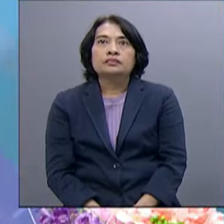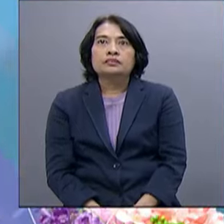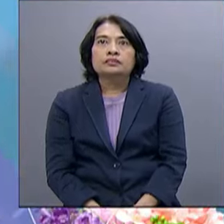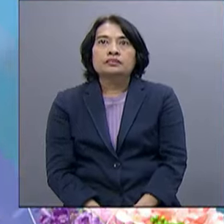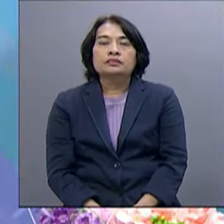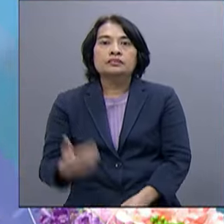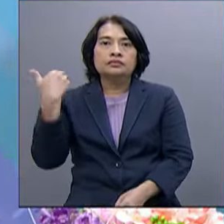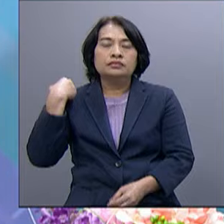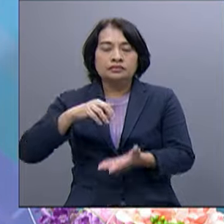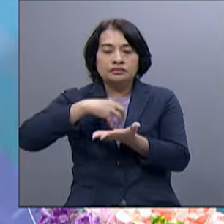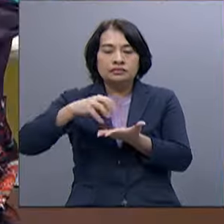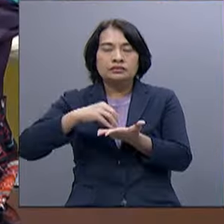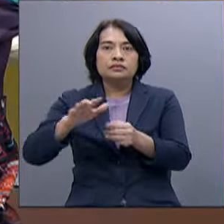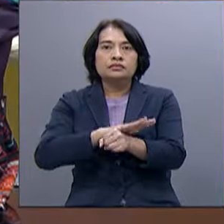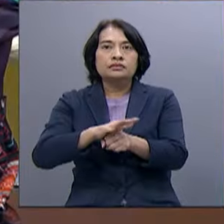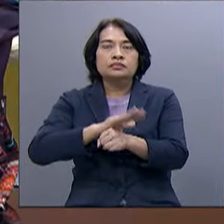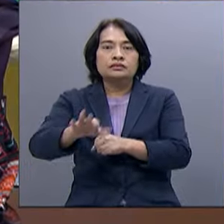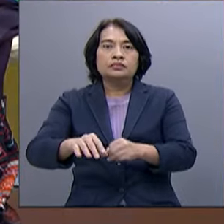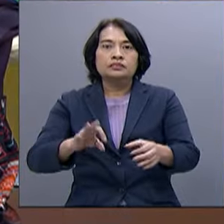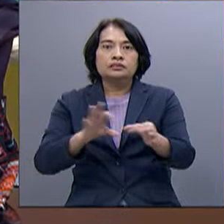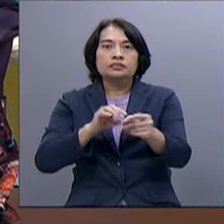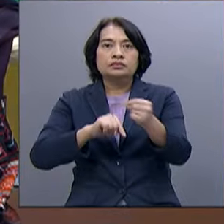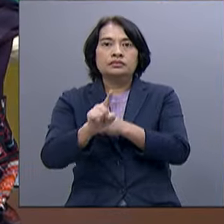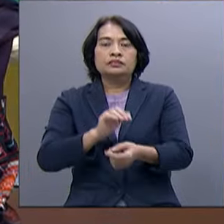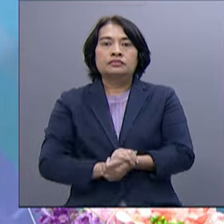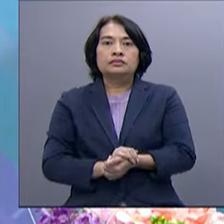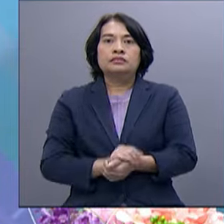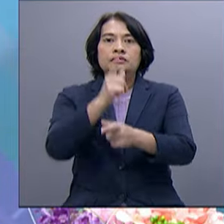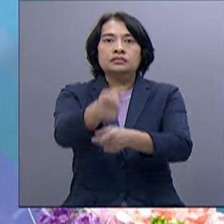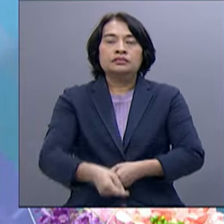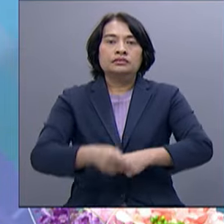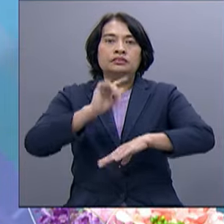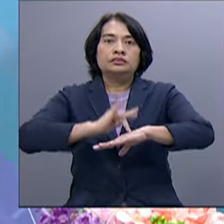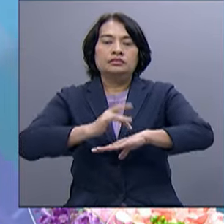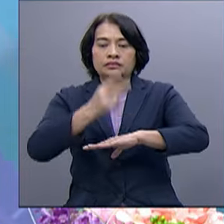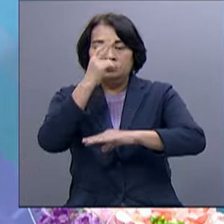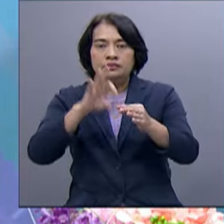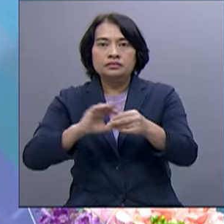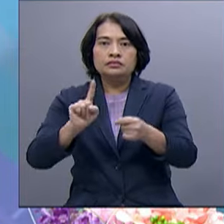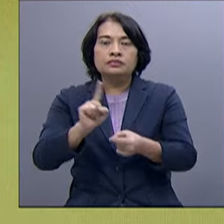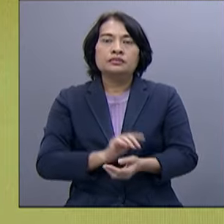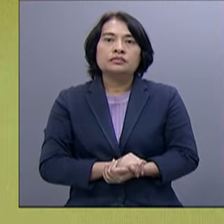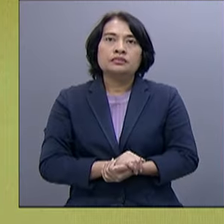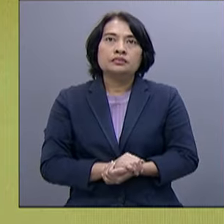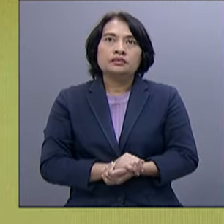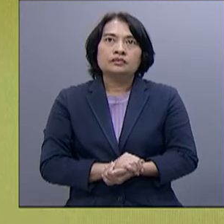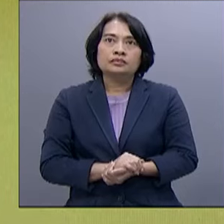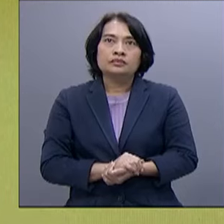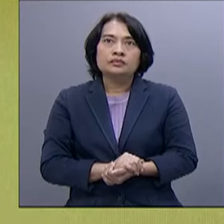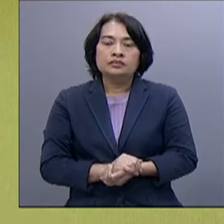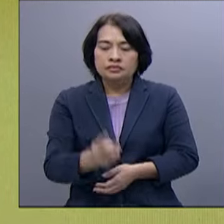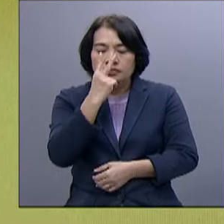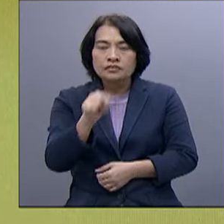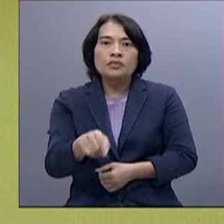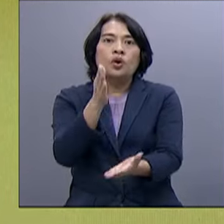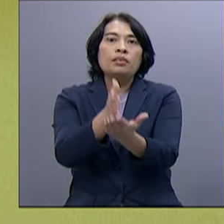นอในช่วงพอดีพอเพียงเป็นสวนเกษตรอินทรีย ์ สวนผสมผสานวันนี้จะพาไปดูสวนมะละกอ เออใช่อย่างสวนมะละกอเนี่ยนะคะคุณผู้ช